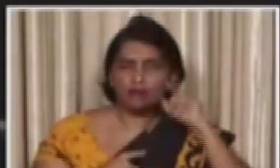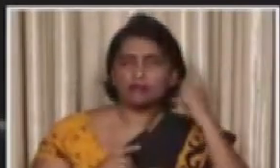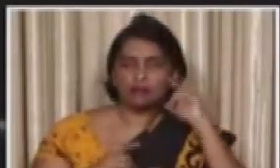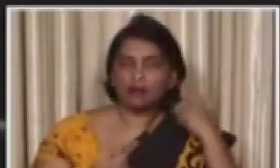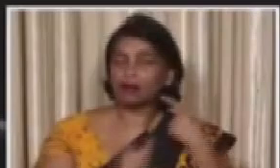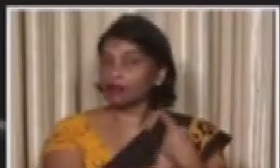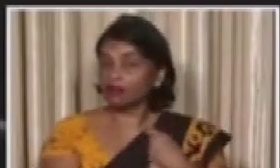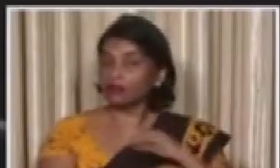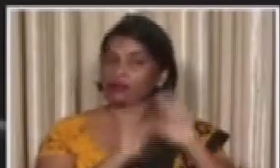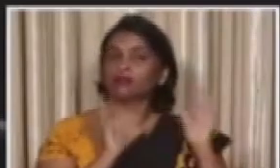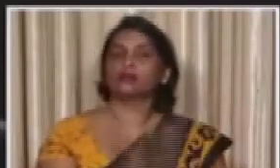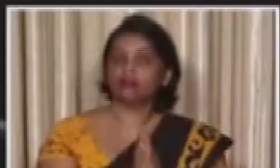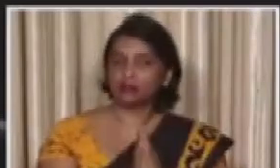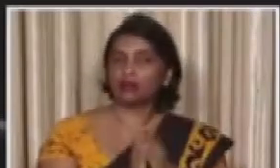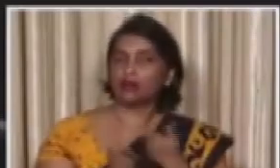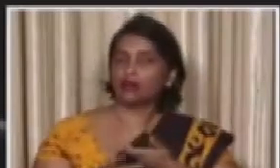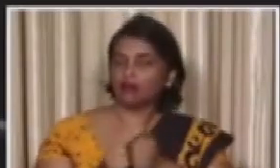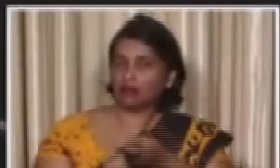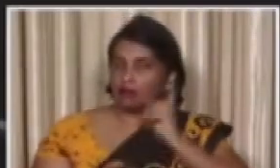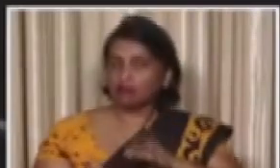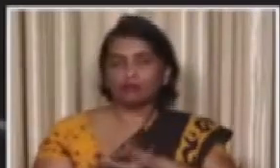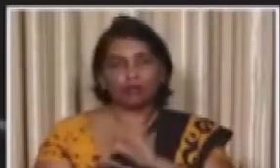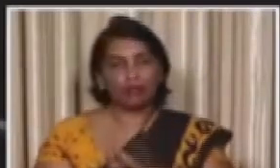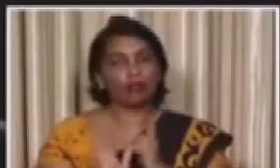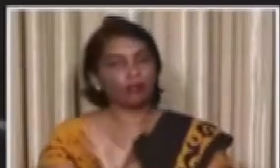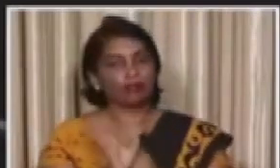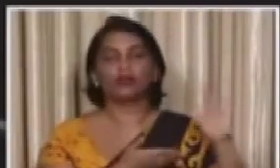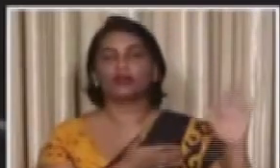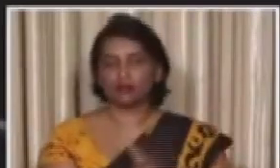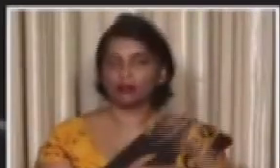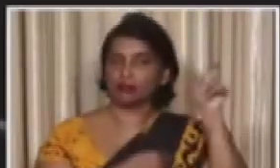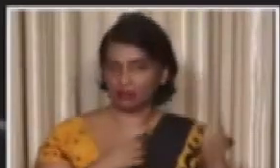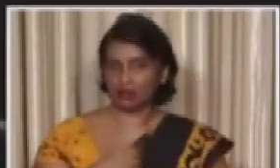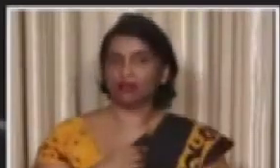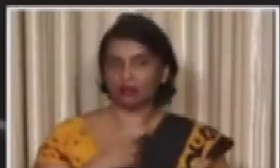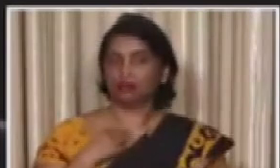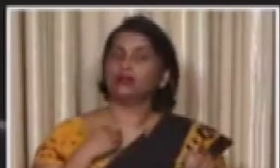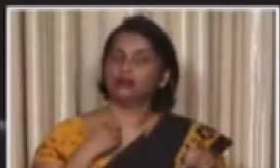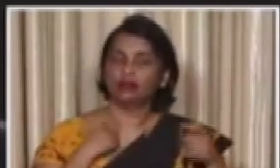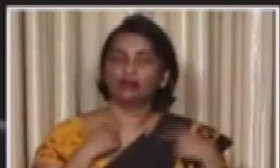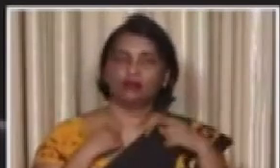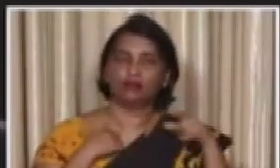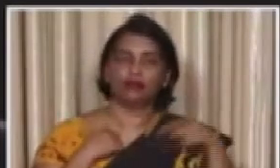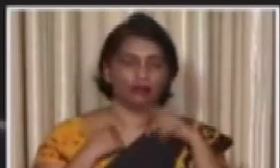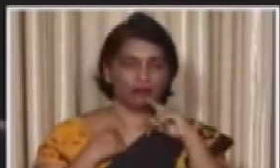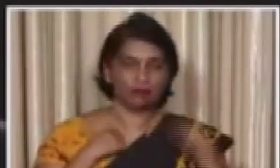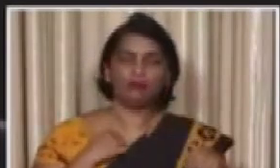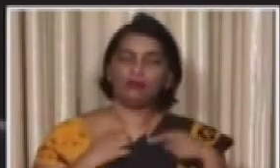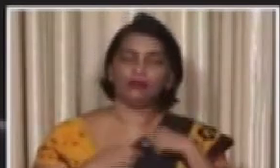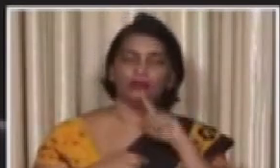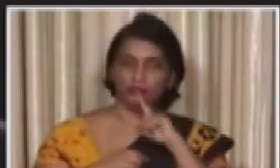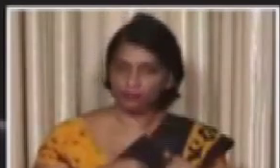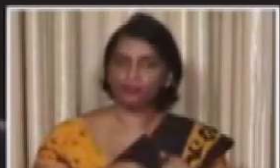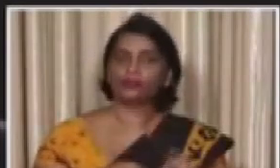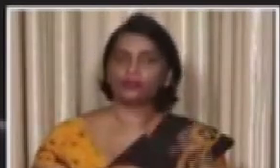මට නිවැරදි කරමින් මං ගන්න හරි තීරණය වෙනුවෙන් නිතරම පෙනී සිටිය කෙනෙක් සම්බන්ධ හැටියට මං එතුමාව මේ වෙලාවේ මතක්